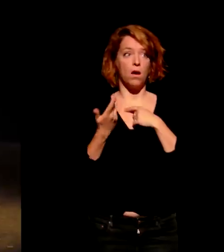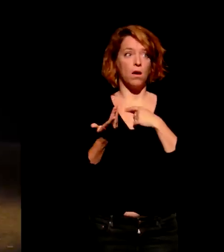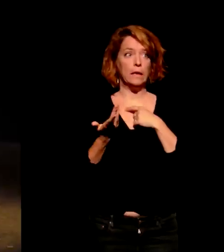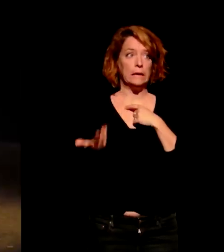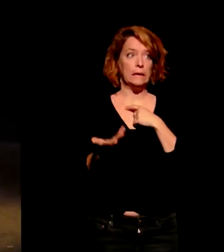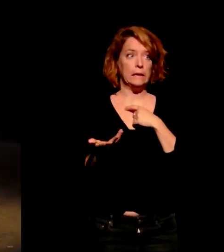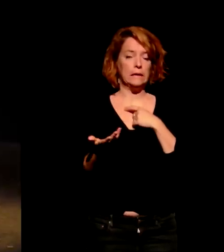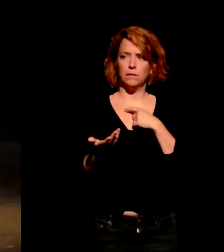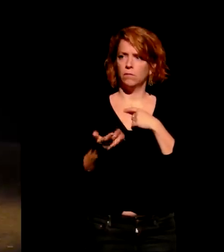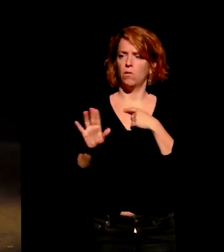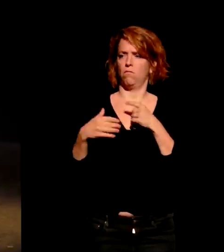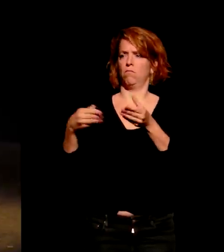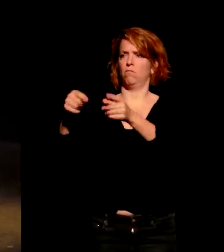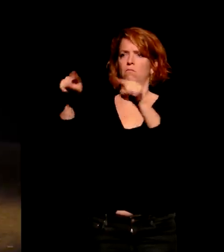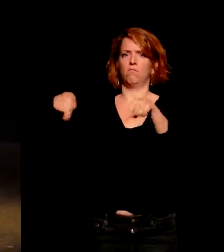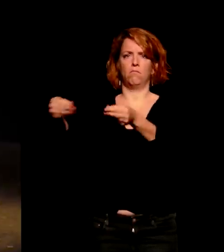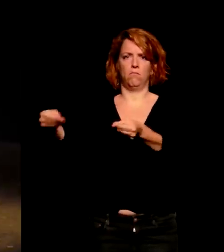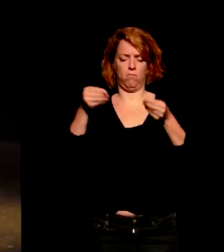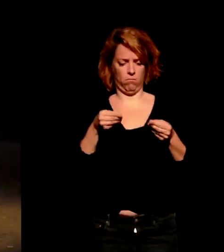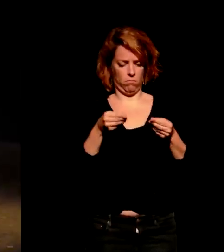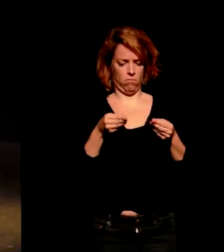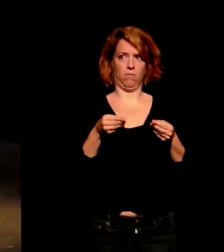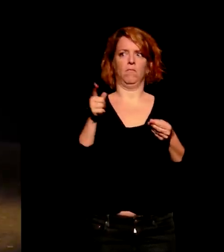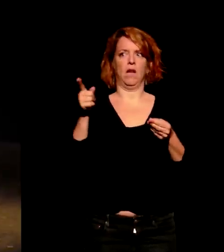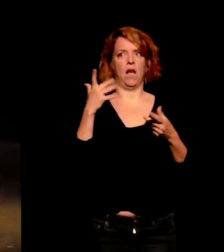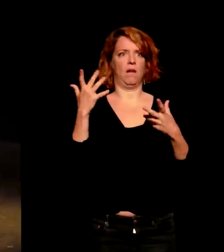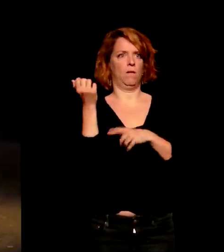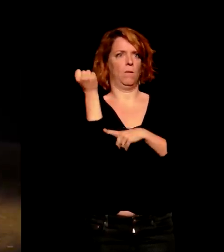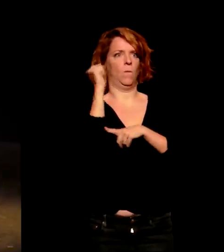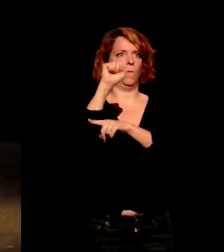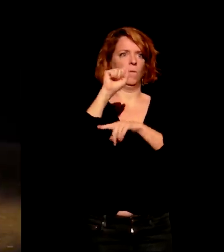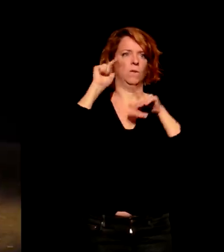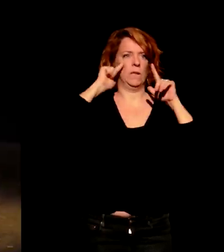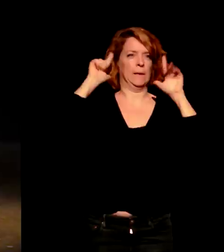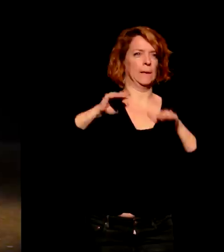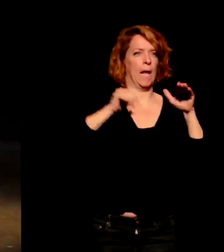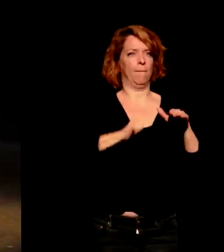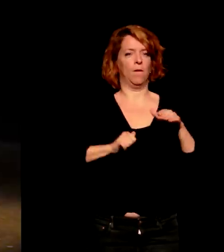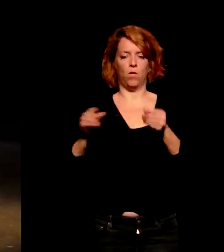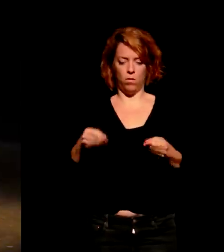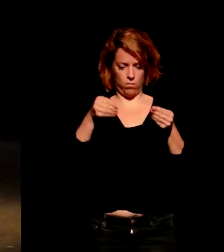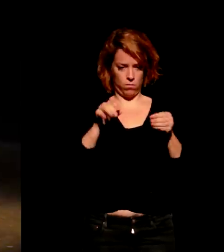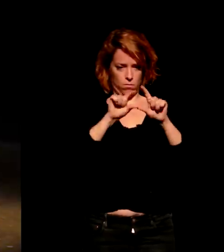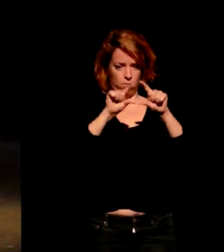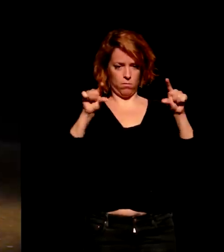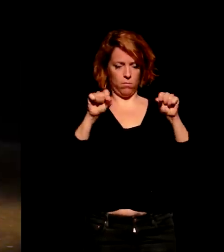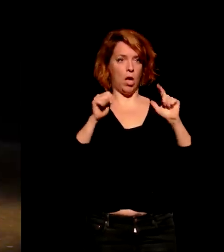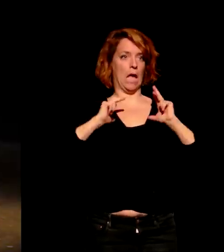Donc je prends le tract pour voir ce que cette racaille islamiste a raconté. Une école pour toutes et